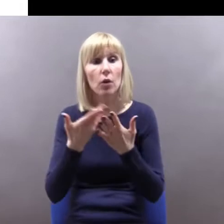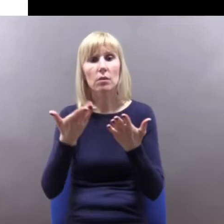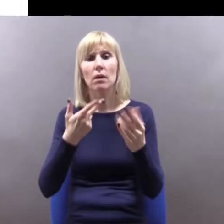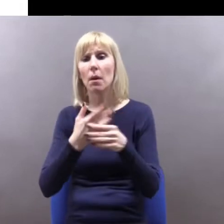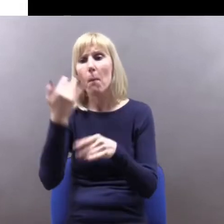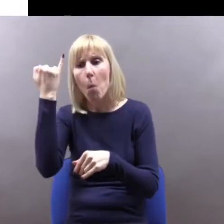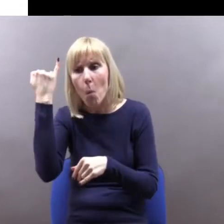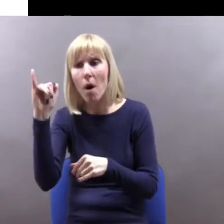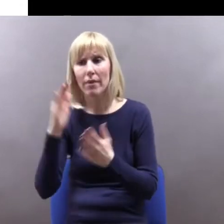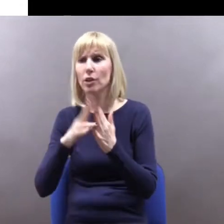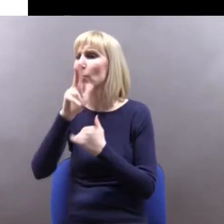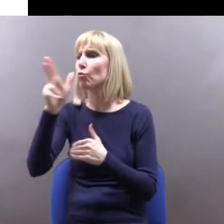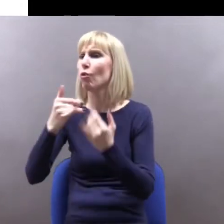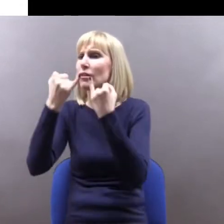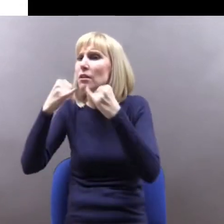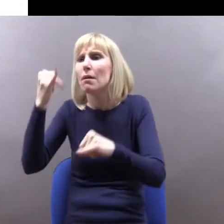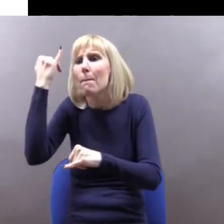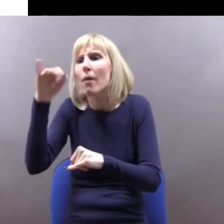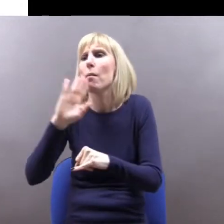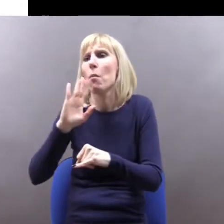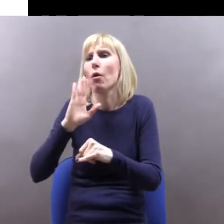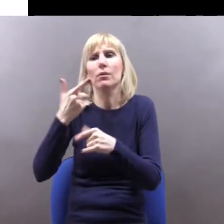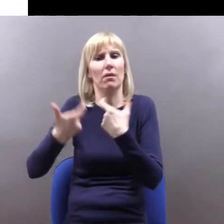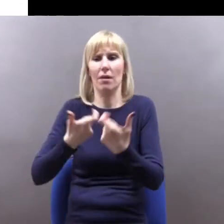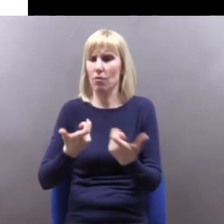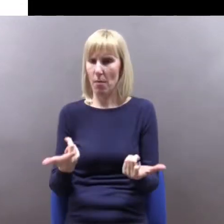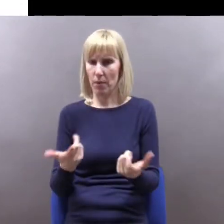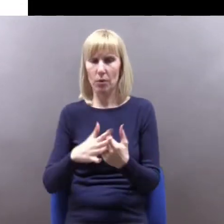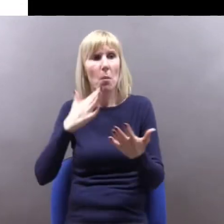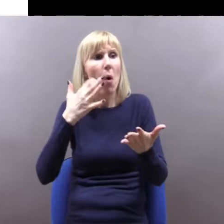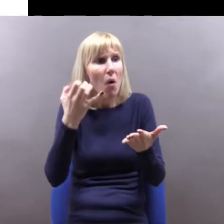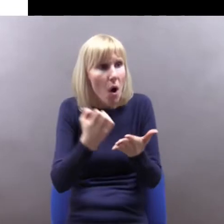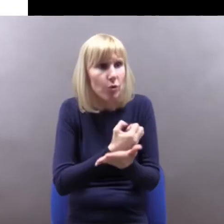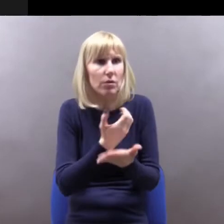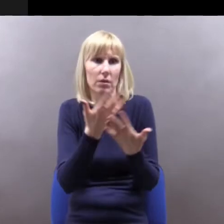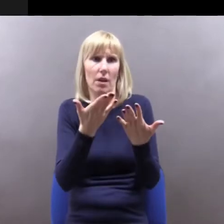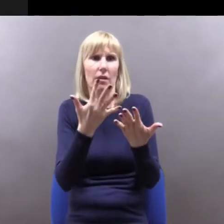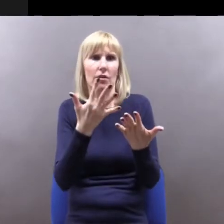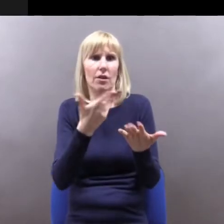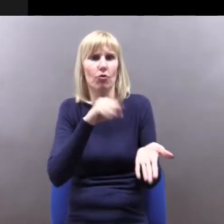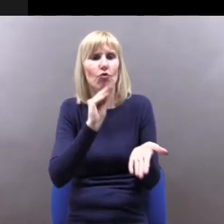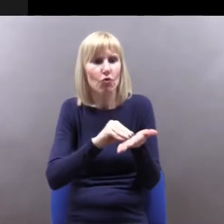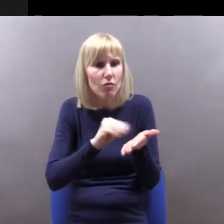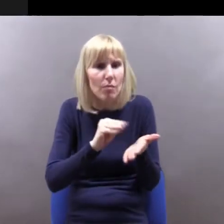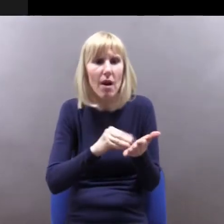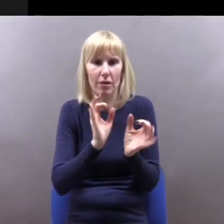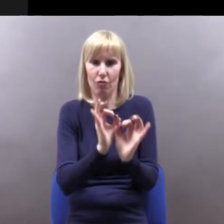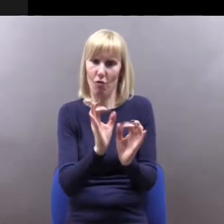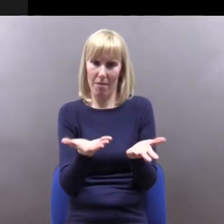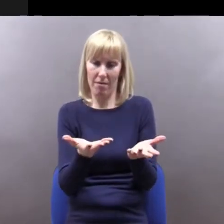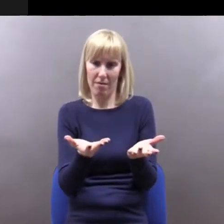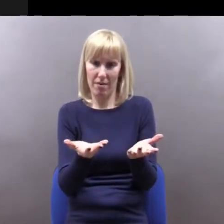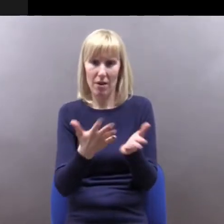rozwiązań, ale też uczyć się trochę na błędach innych. Dobrze. Było jeszcze pytanie, jak